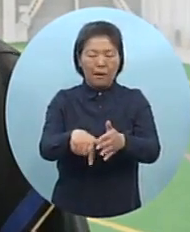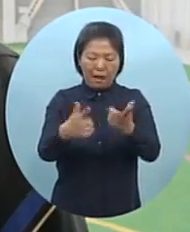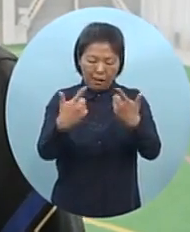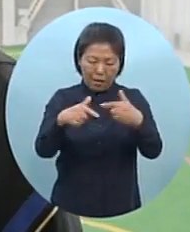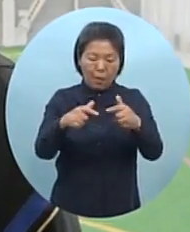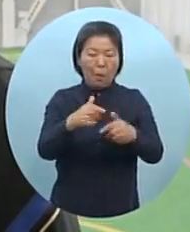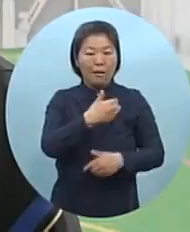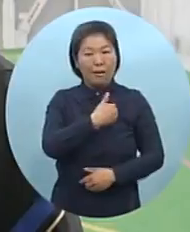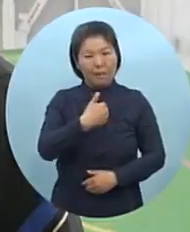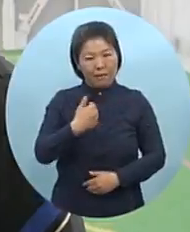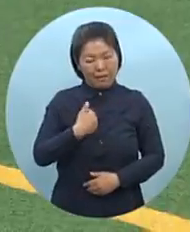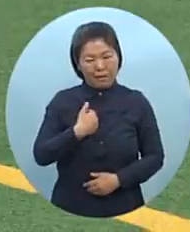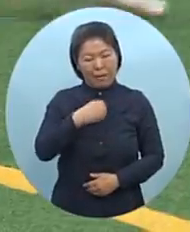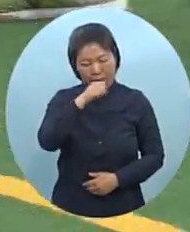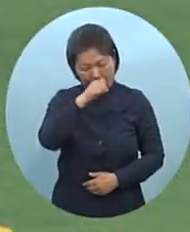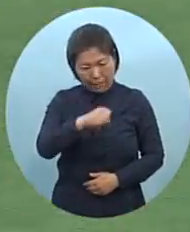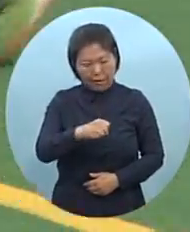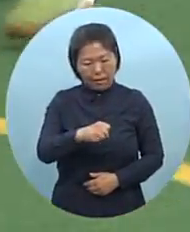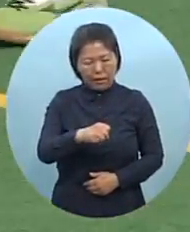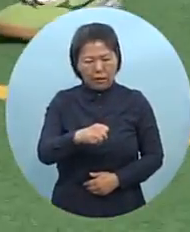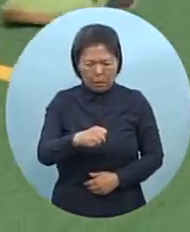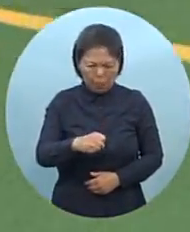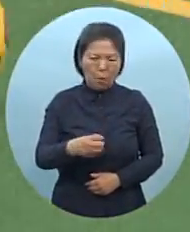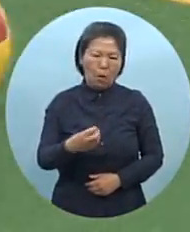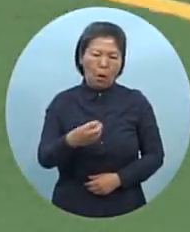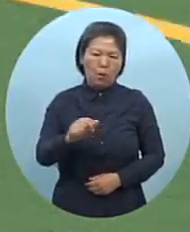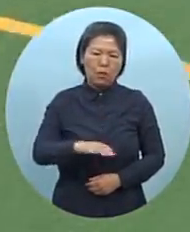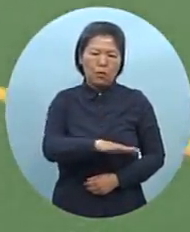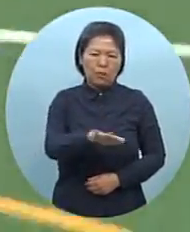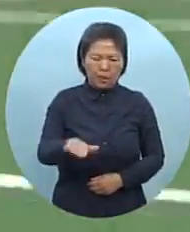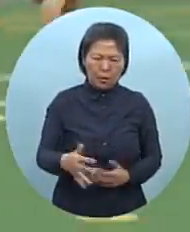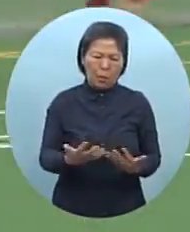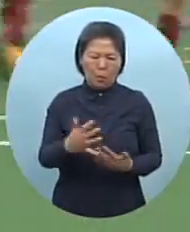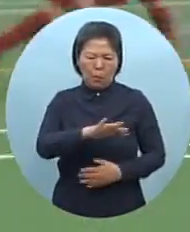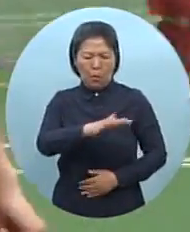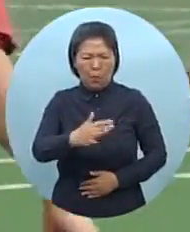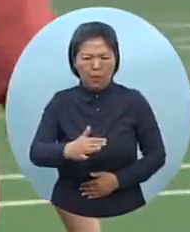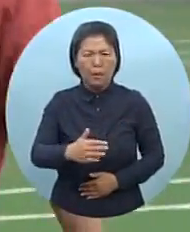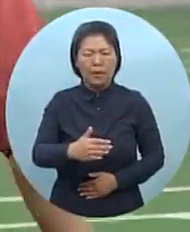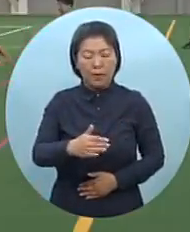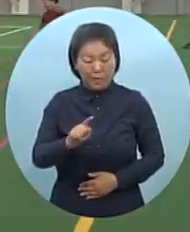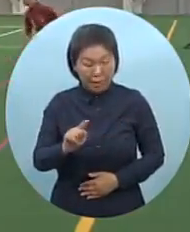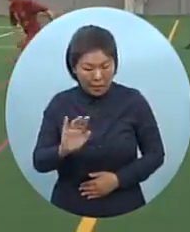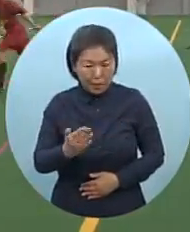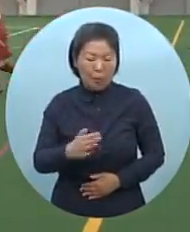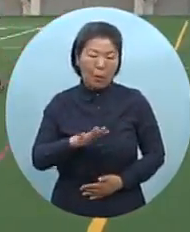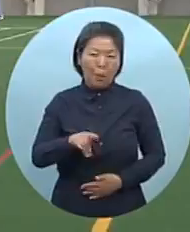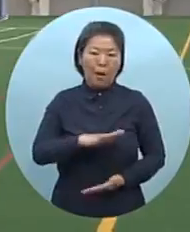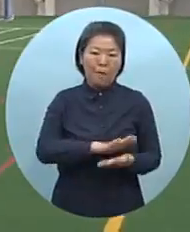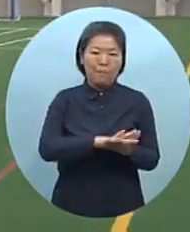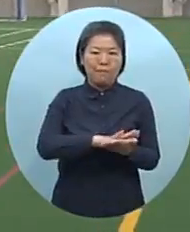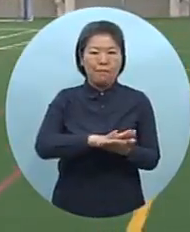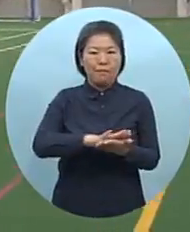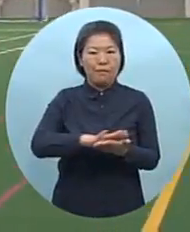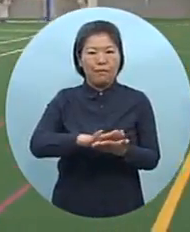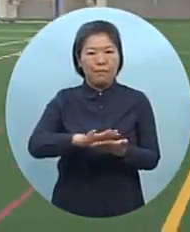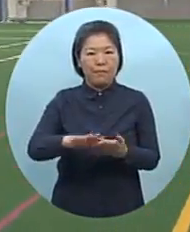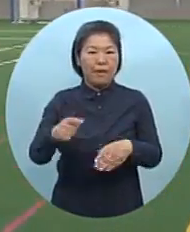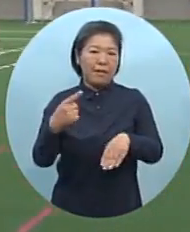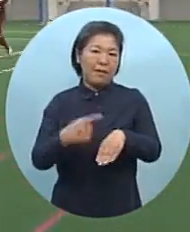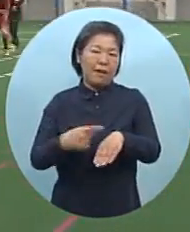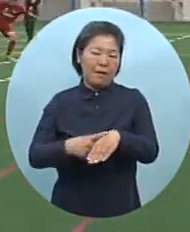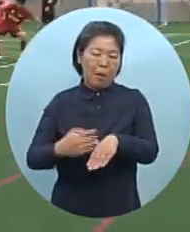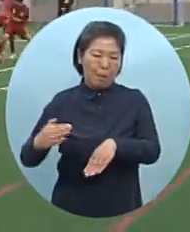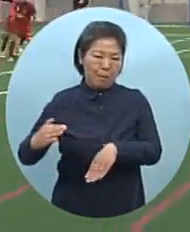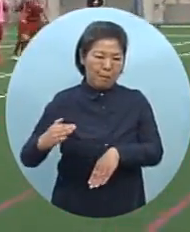でもできるっていうのとグランドはどうしてもボコボコしてるんですけどこういうところは一定のえま技術が上げる